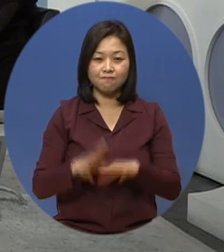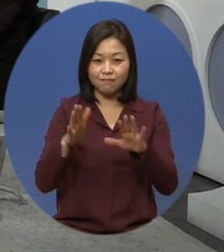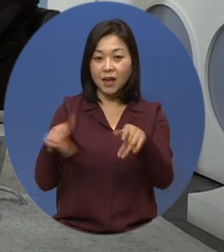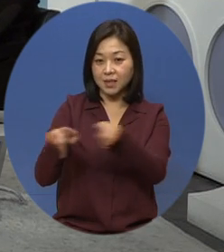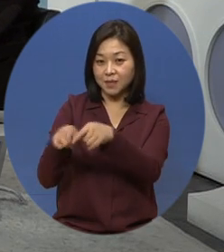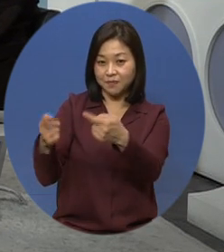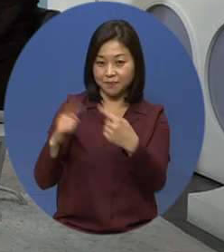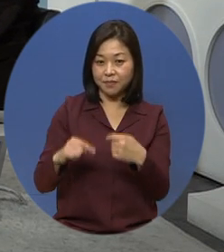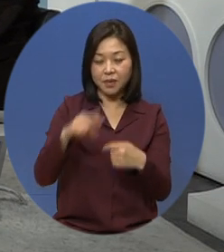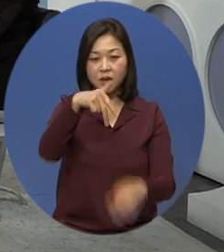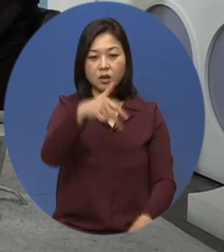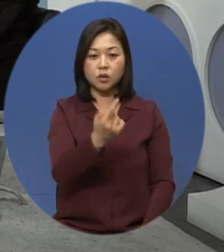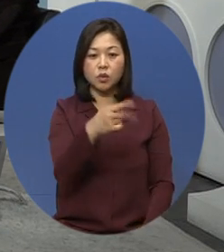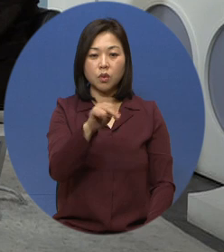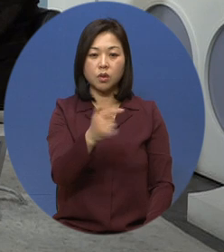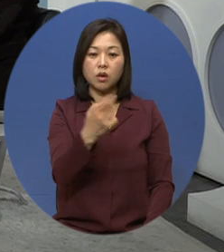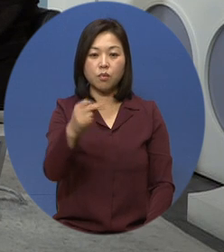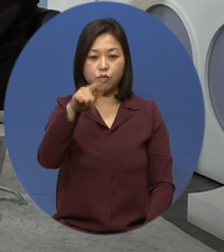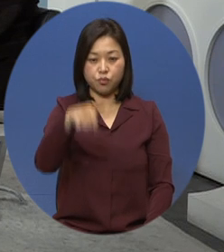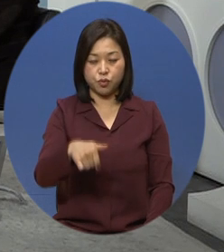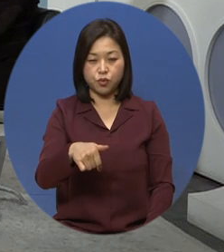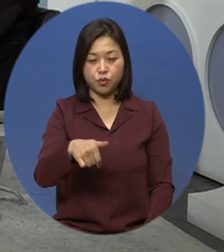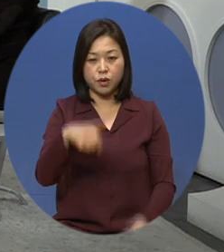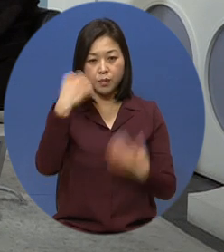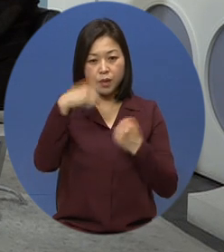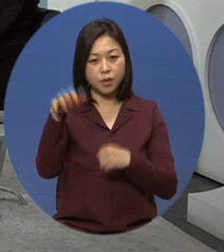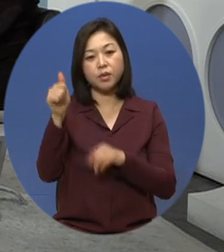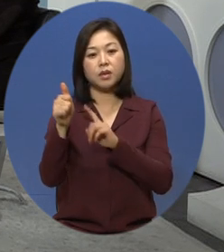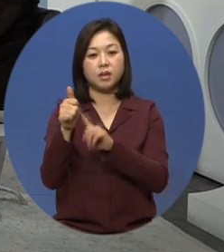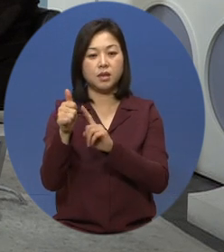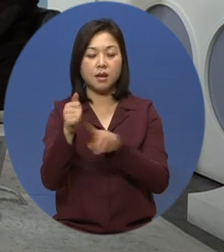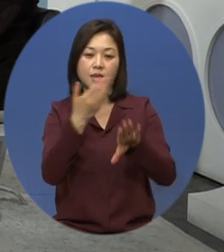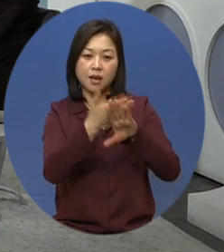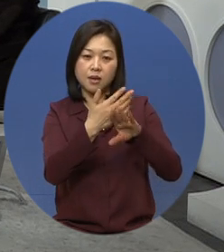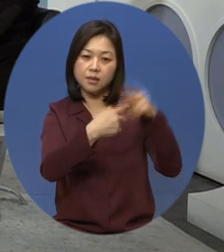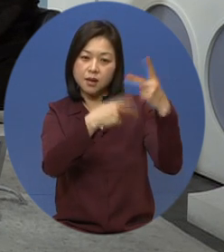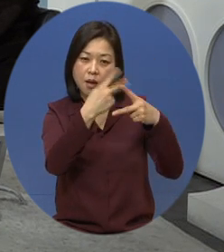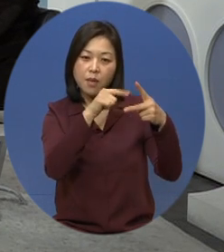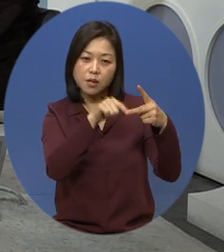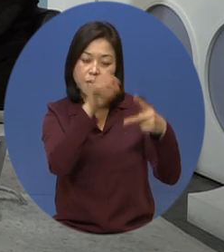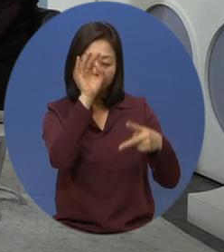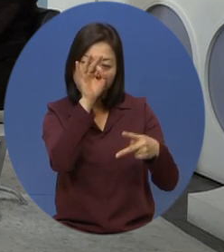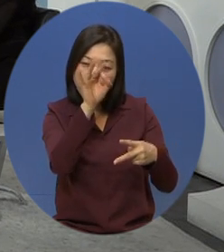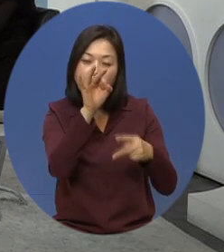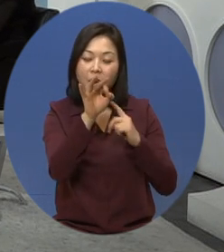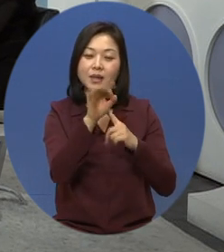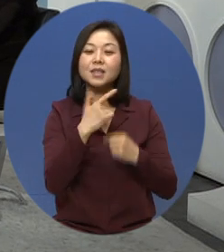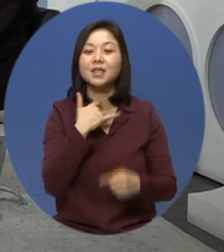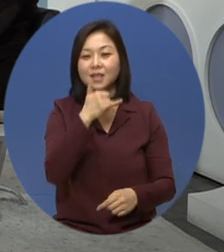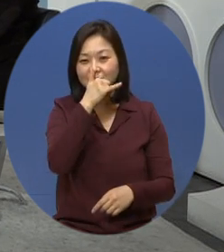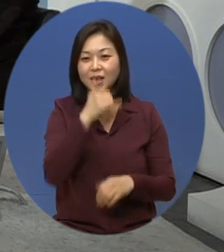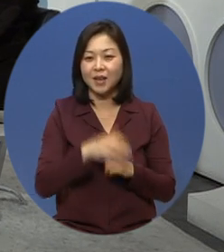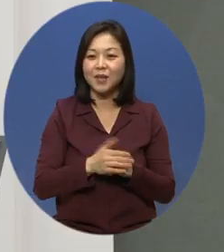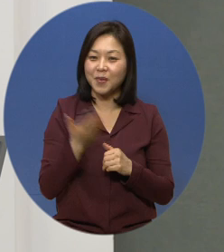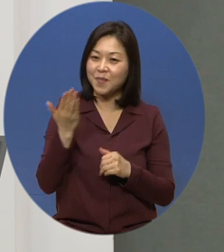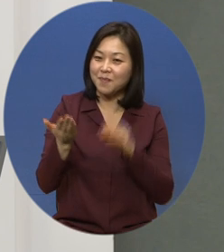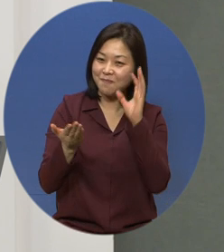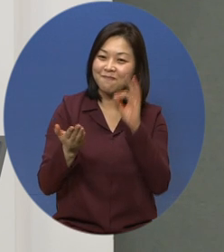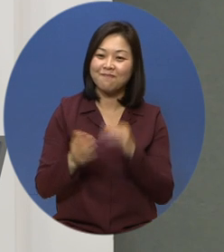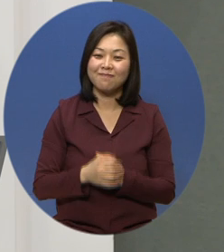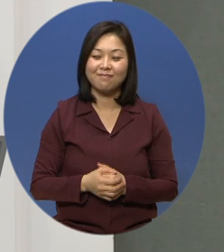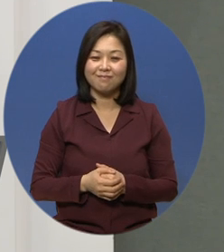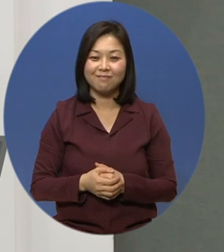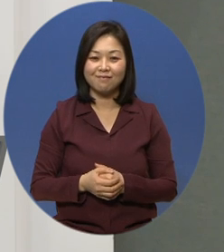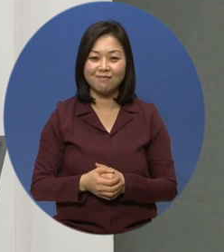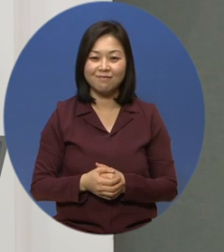조선 무 배우는 다른 드라마에서도 많이 모습을 보여 주신 분의 이렇게 보니까 아예 에